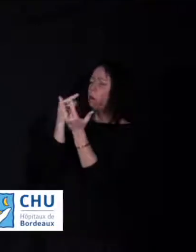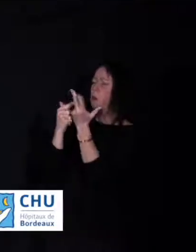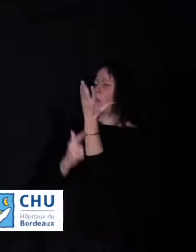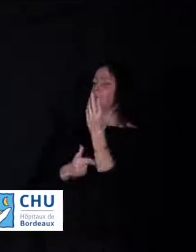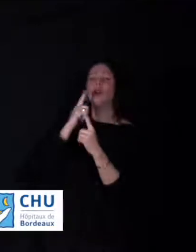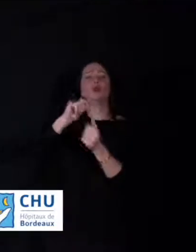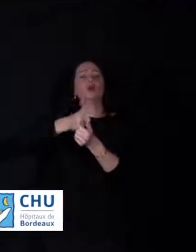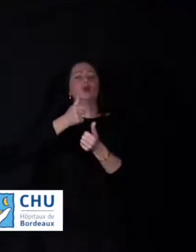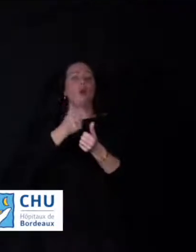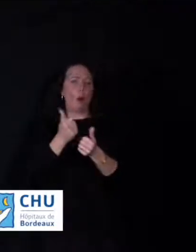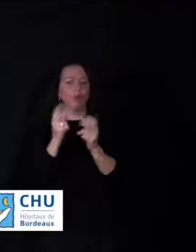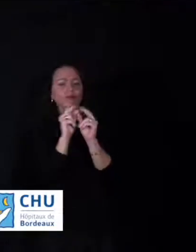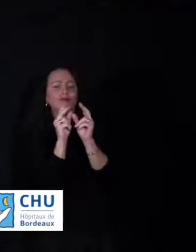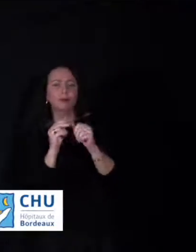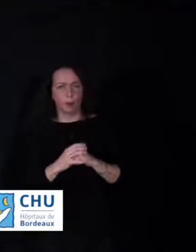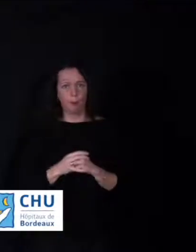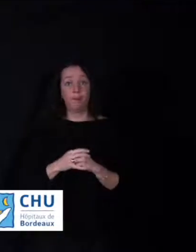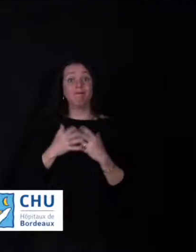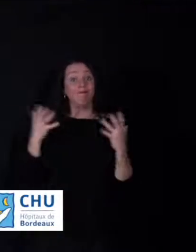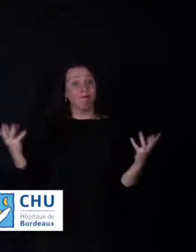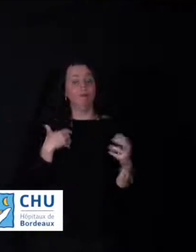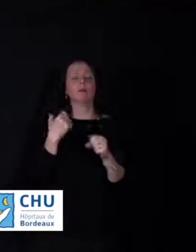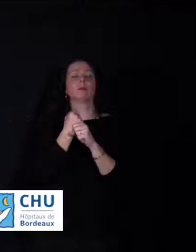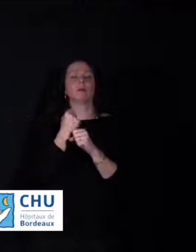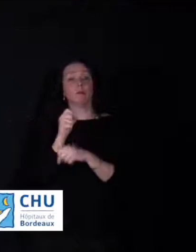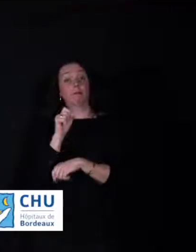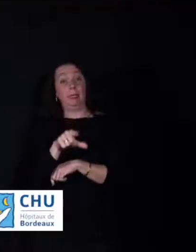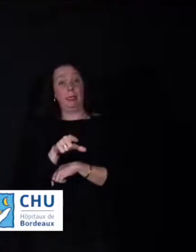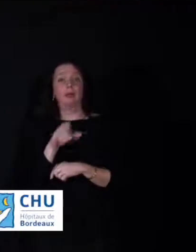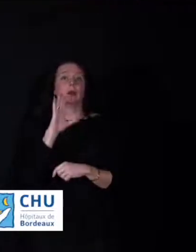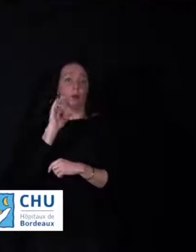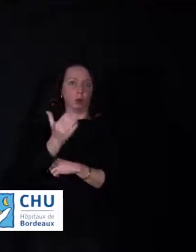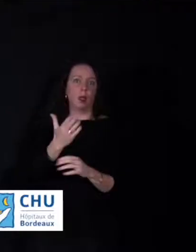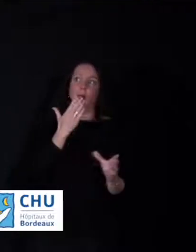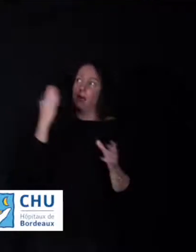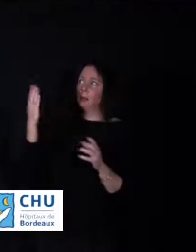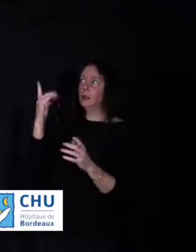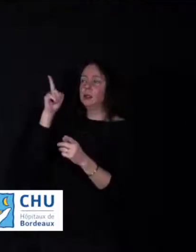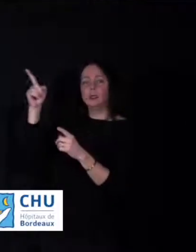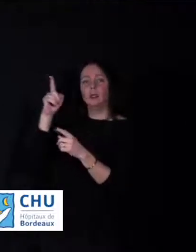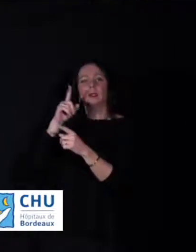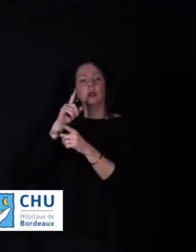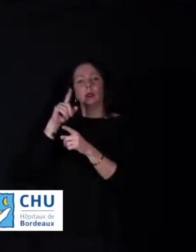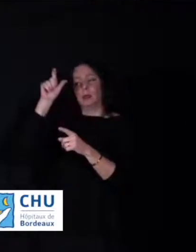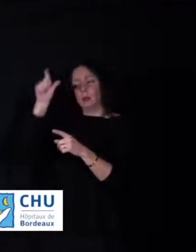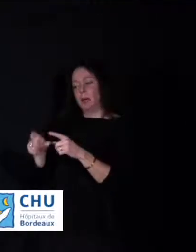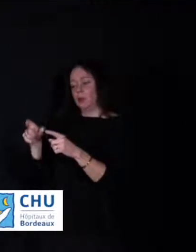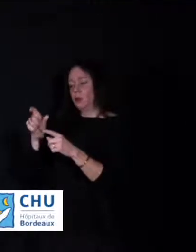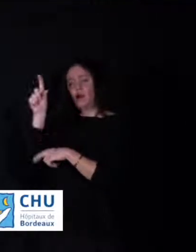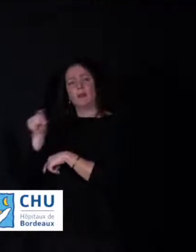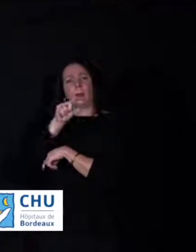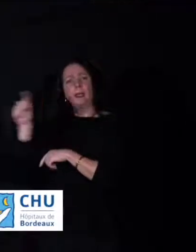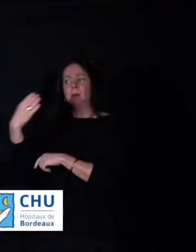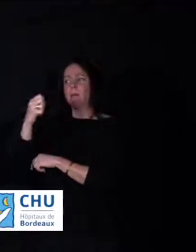D'où l'intérêt de ce travail, et je serai très succinct, qui a été réalisé, et je l'en remercie, par notre interne en pharmacie,